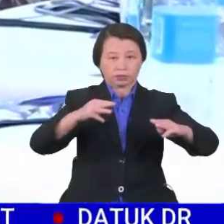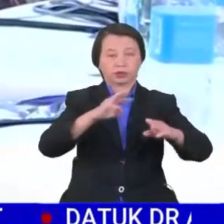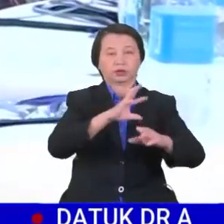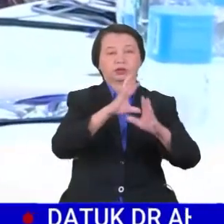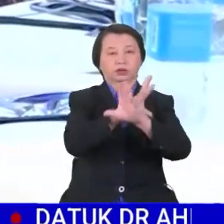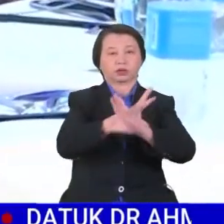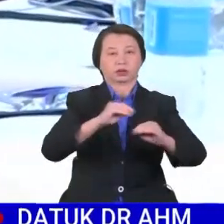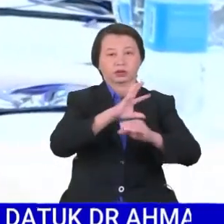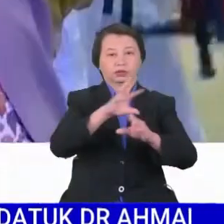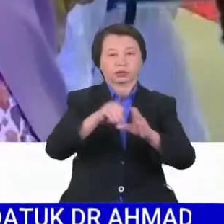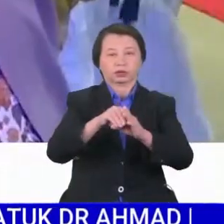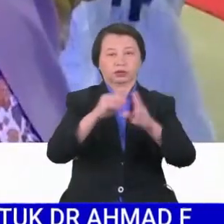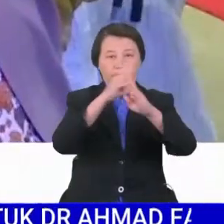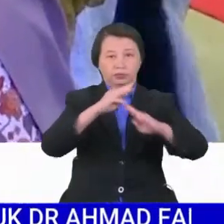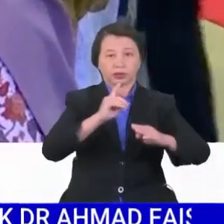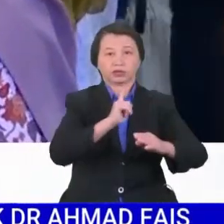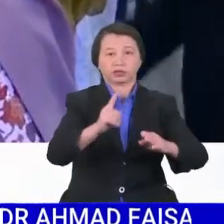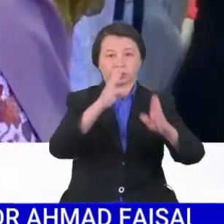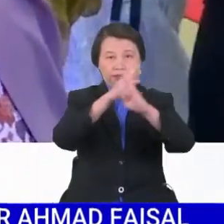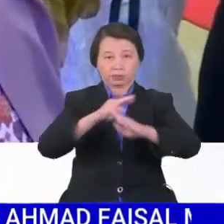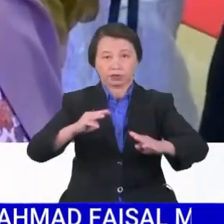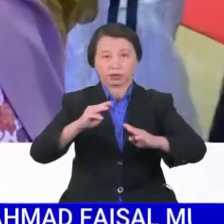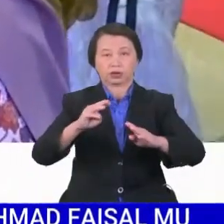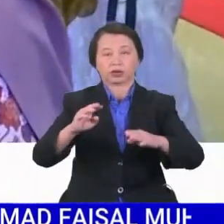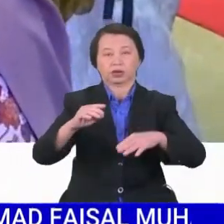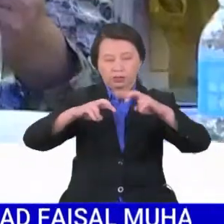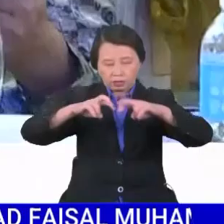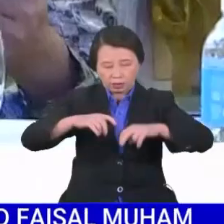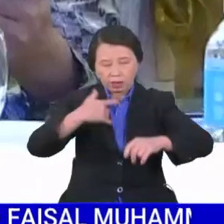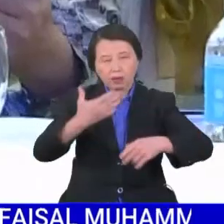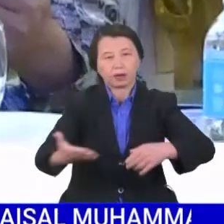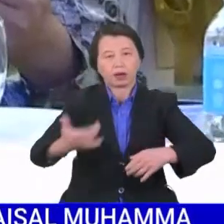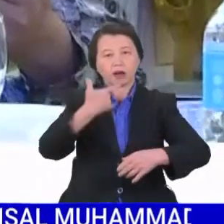termasuk museum Islam museum arkeologi